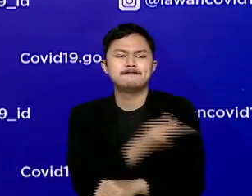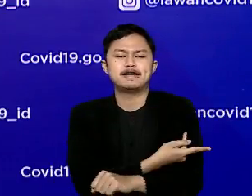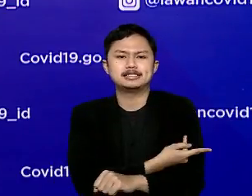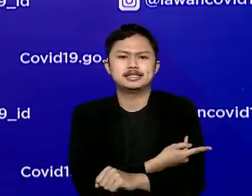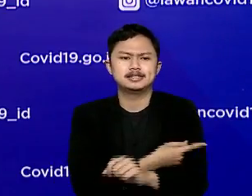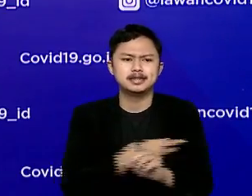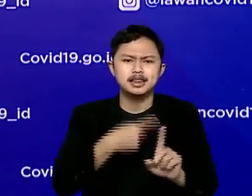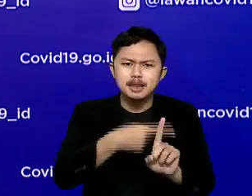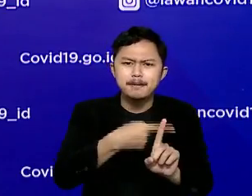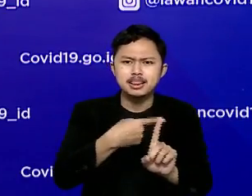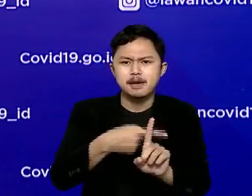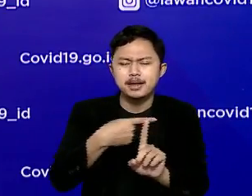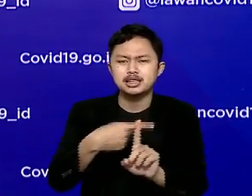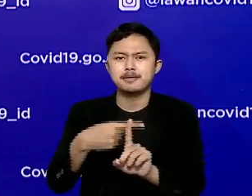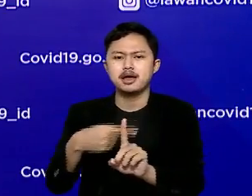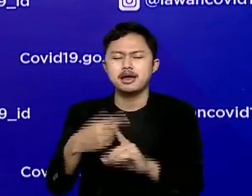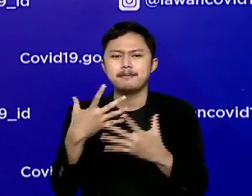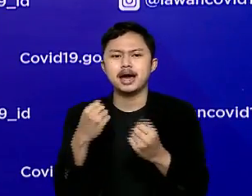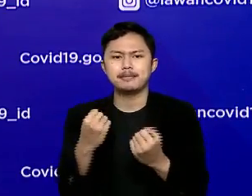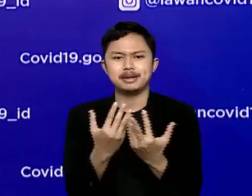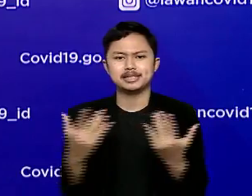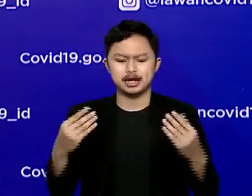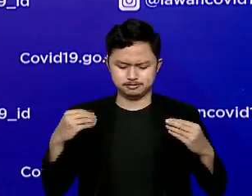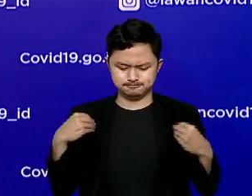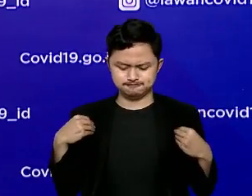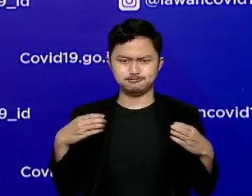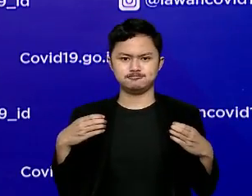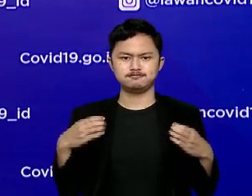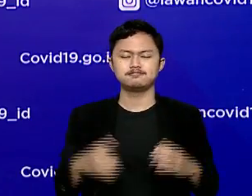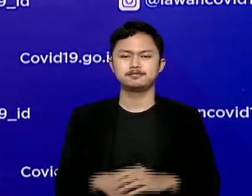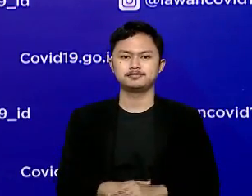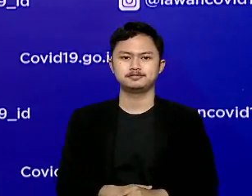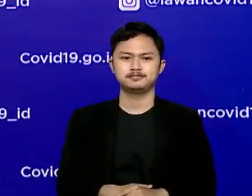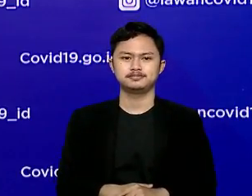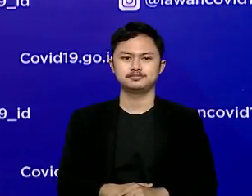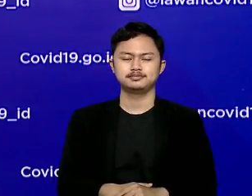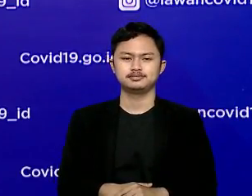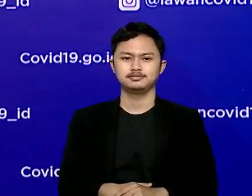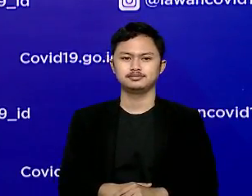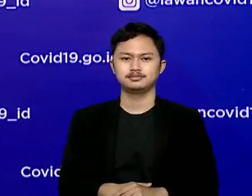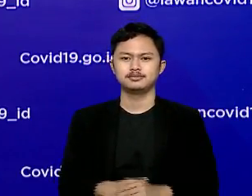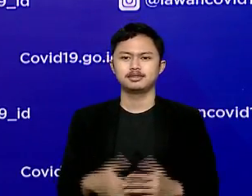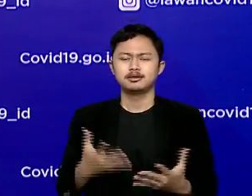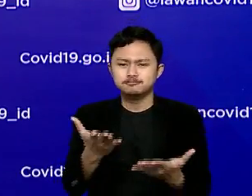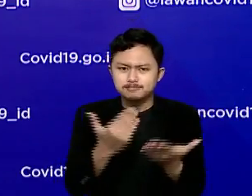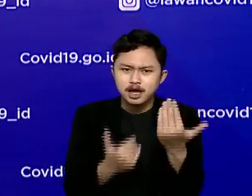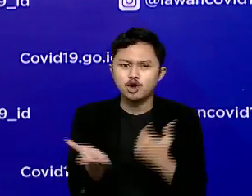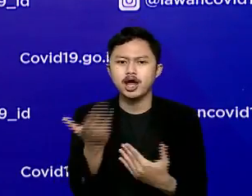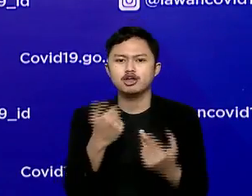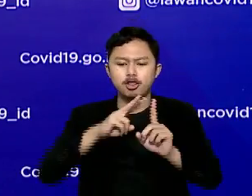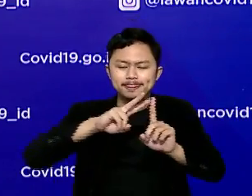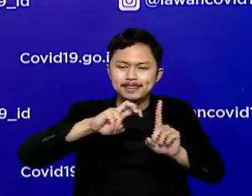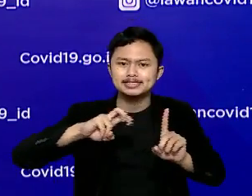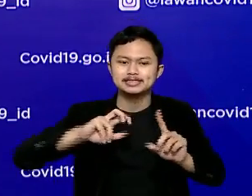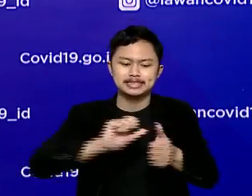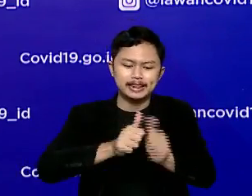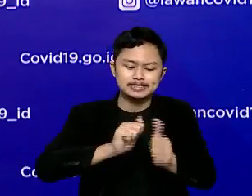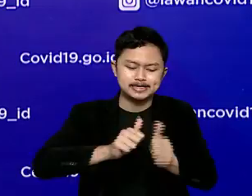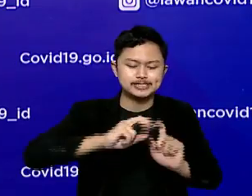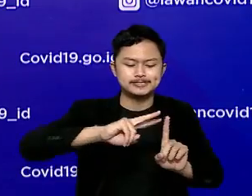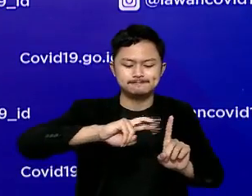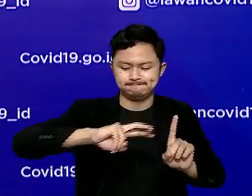untuk memaksimalkan proteksi pada masyarakat. Selain itu, terus tingkatkan testing dan tracing pada kasus